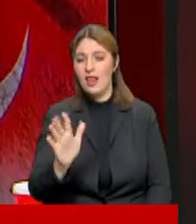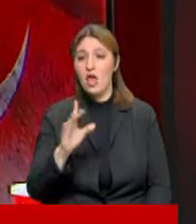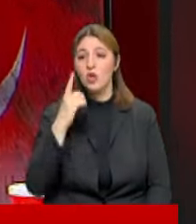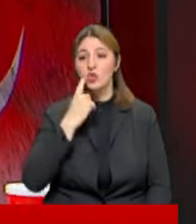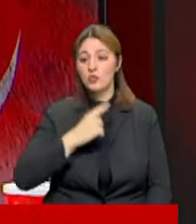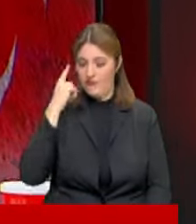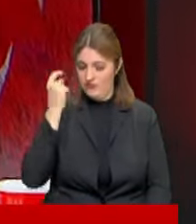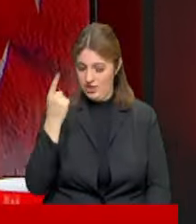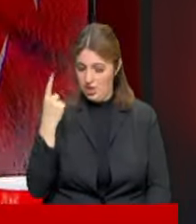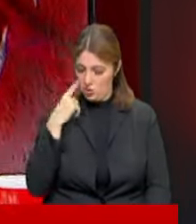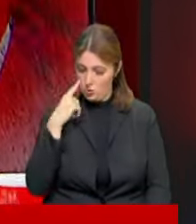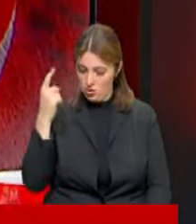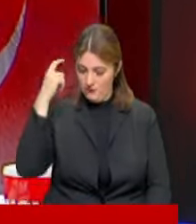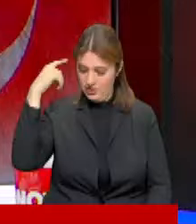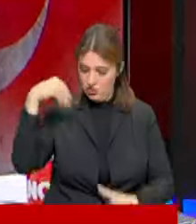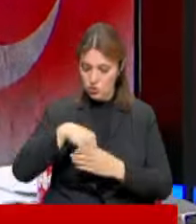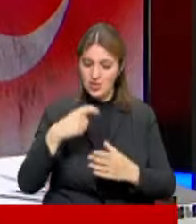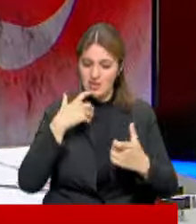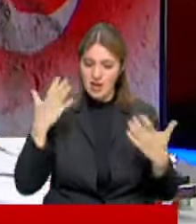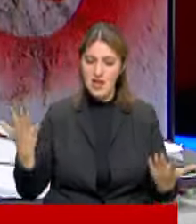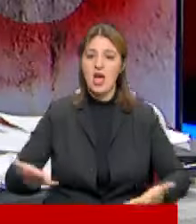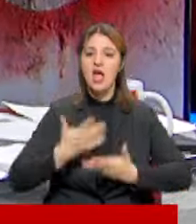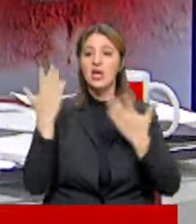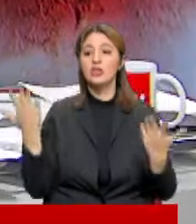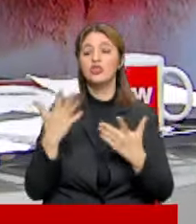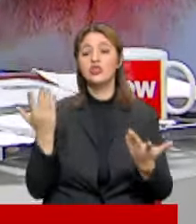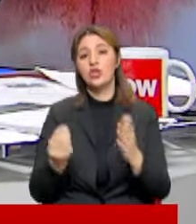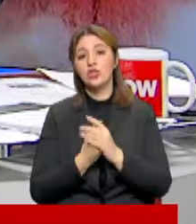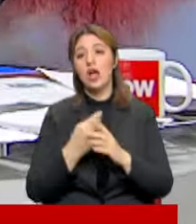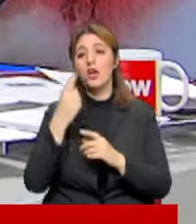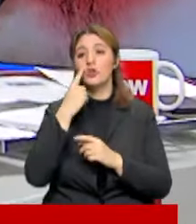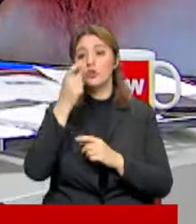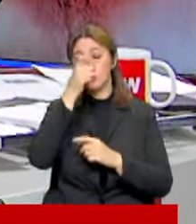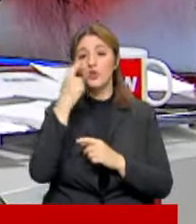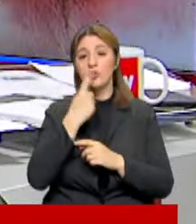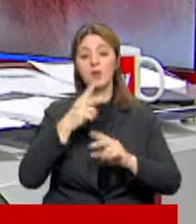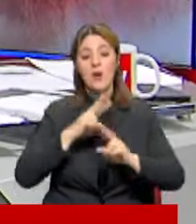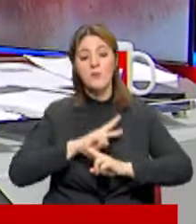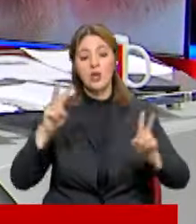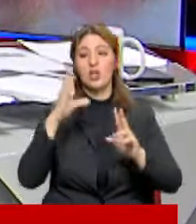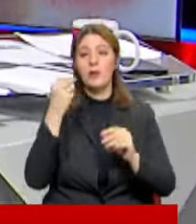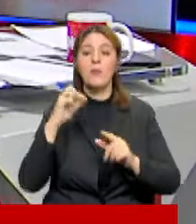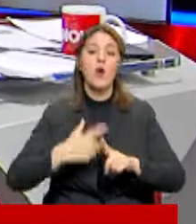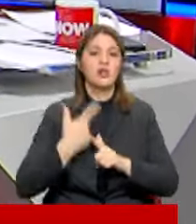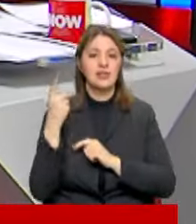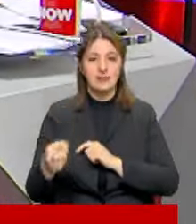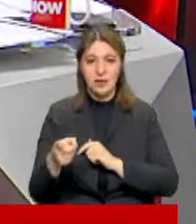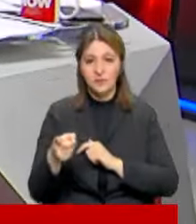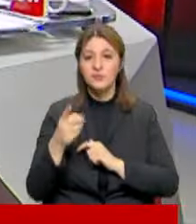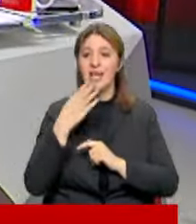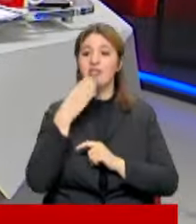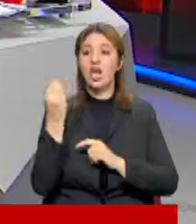Cumhuriyet fikri Mustafa Kemal'in kafasında uzun yıllar boyunca şekillenen Türkiye Cumhuriyeti'nin modernleşmesinin bir projesidir